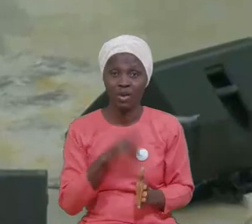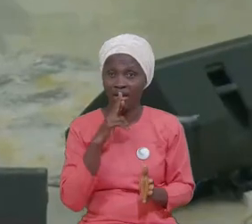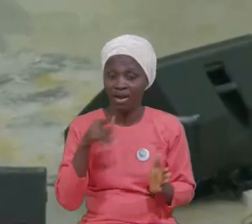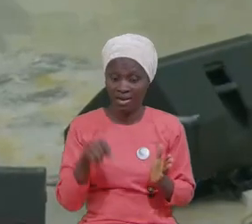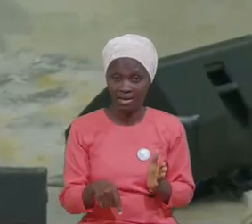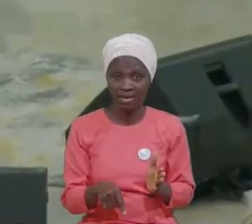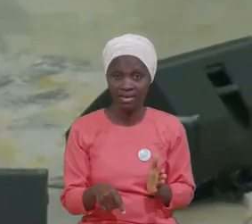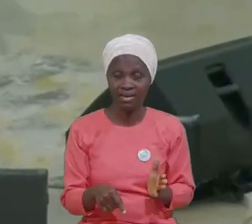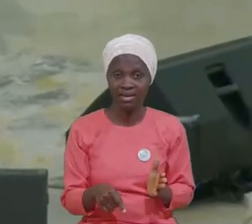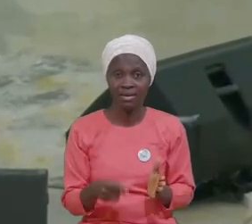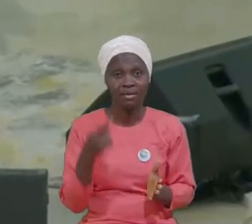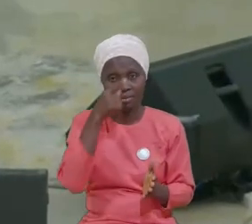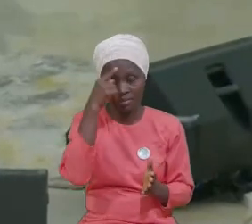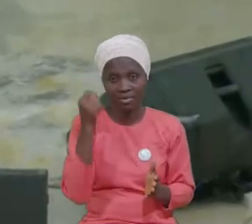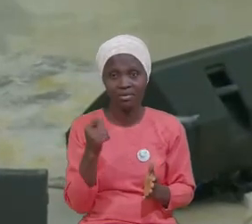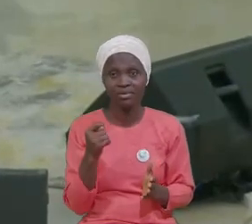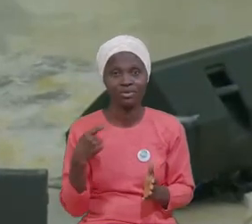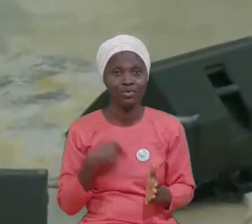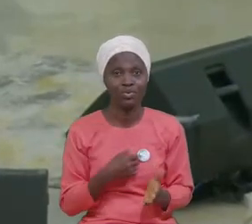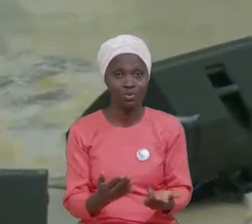Nous sommes là